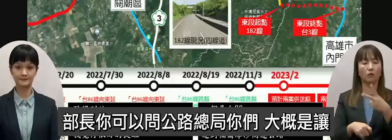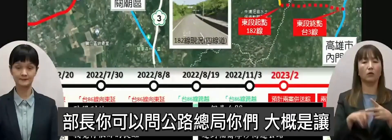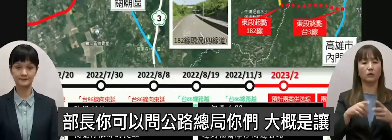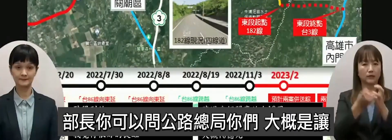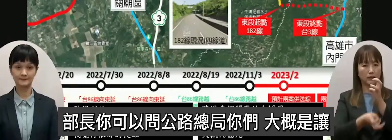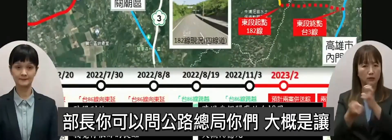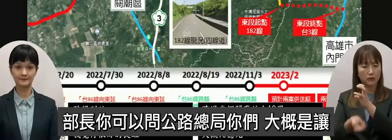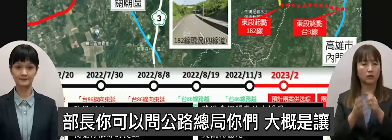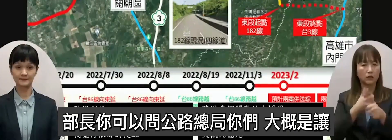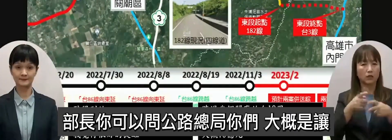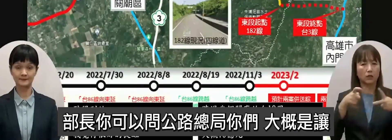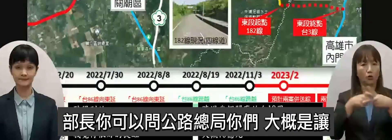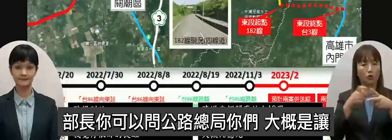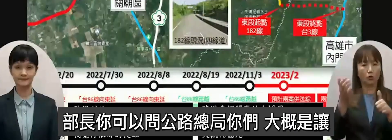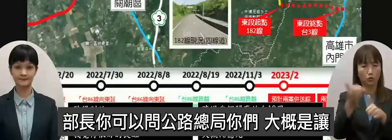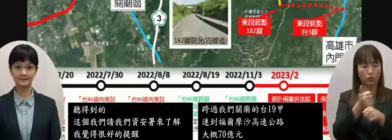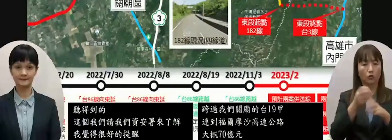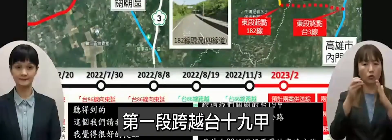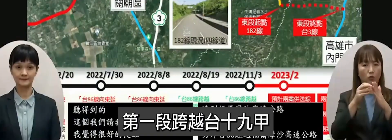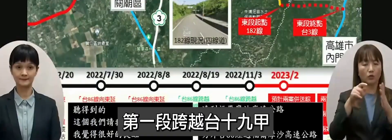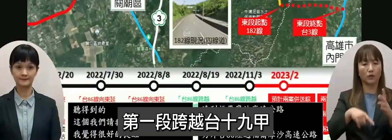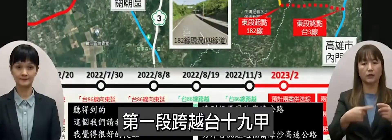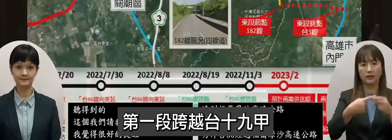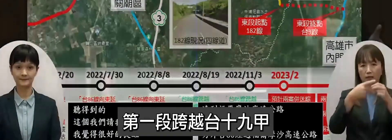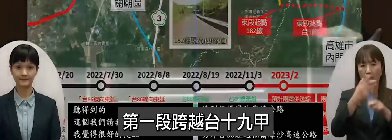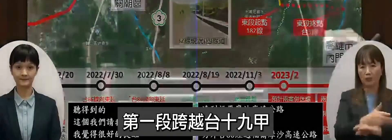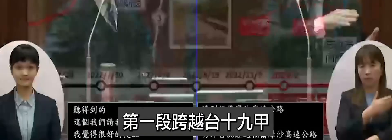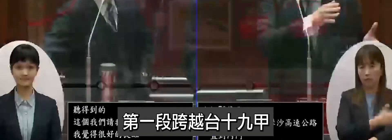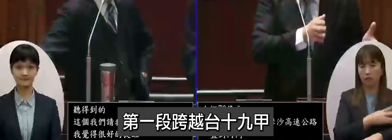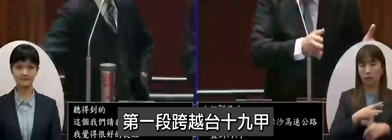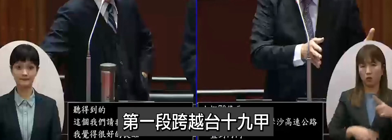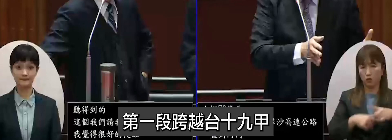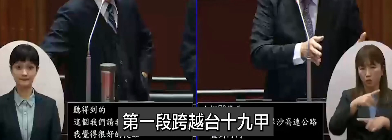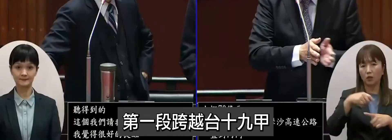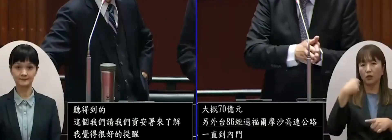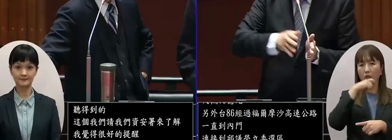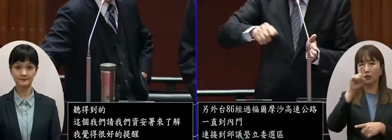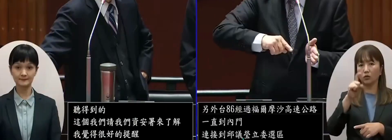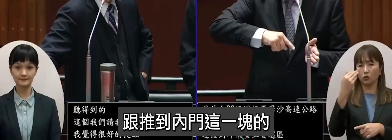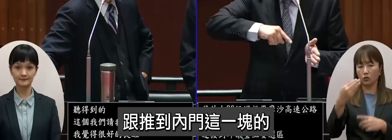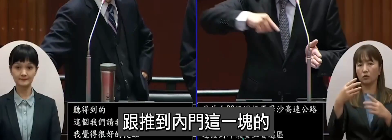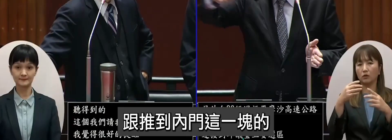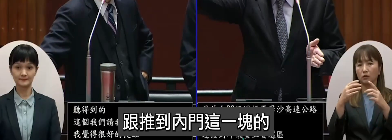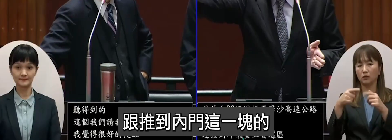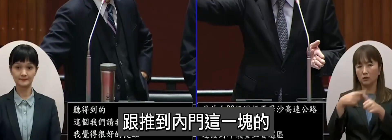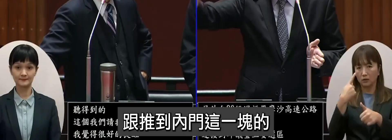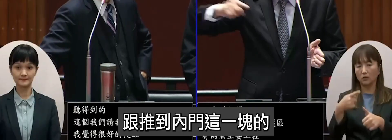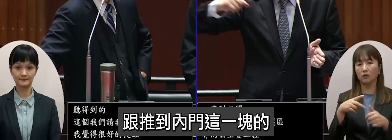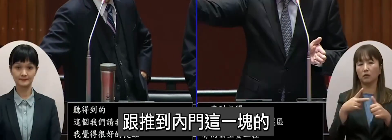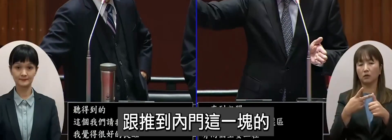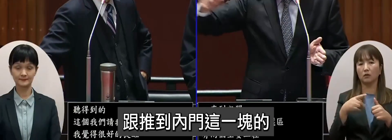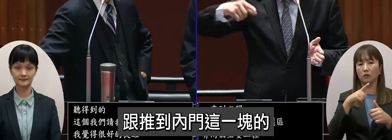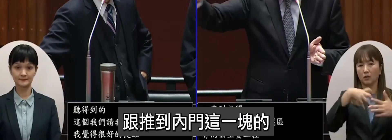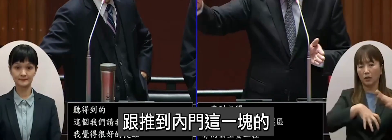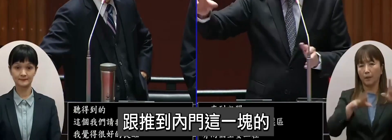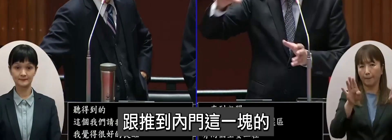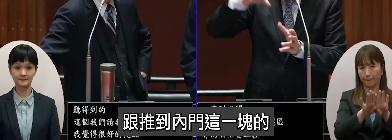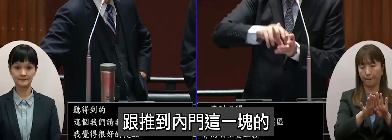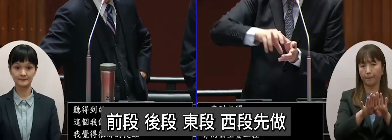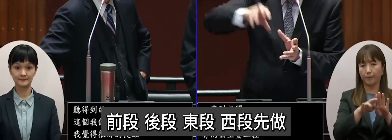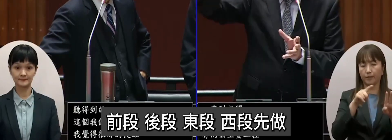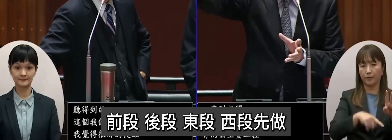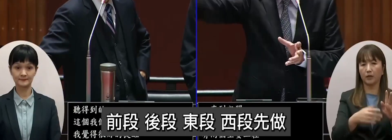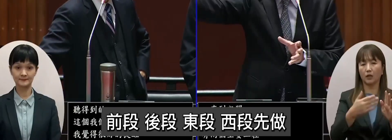呢，部长你可以问公路总局，你们大概是让第一段跨越台19甲，跟推到内门这一块